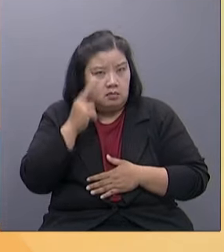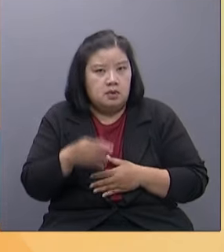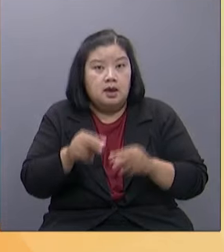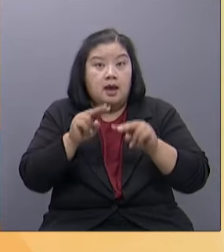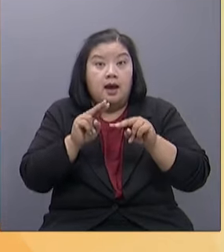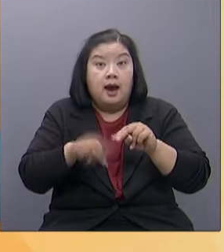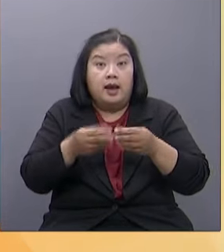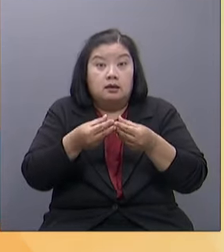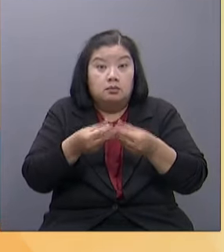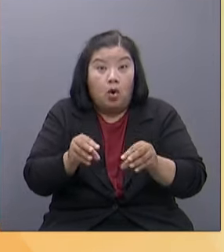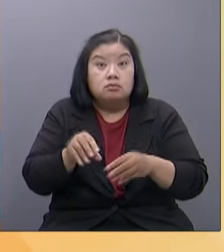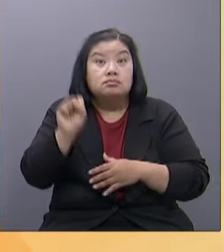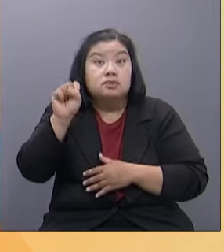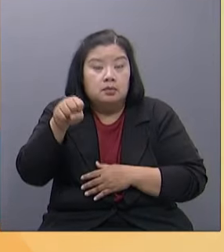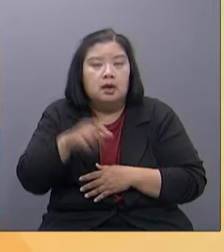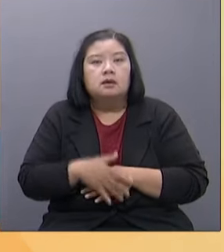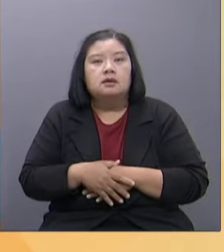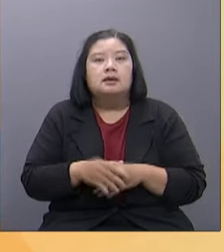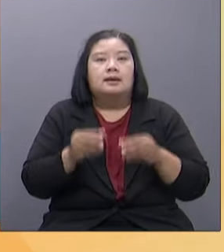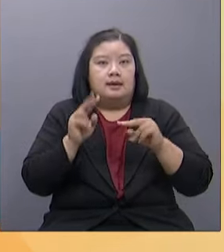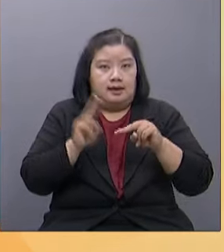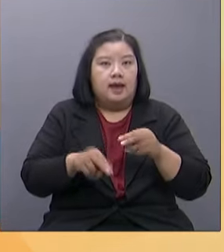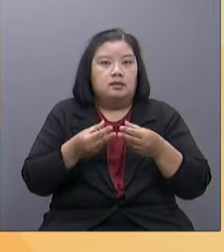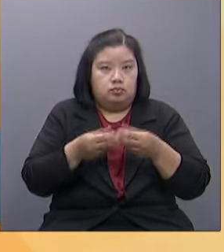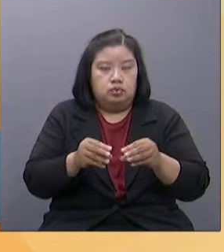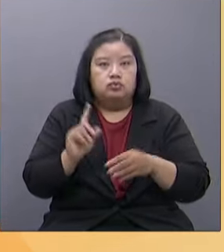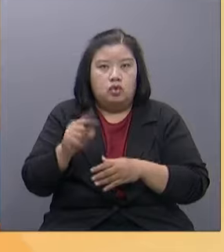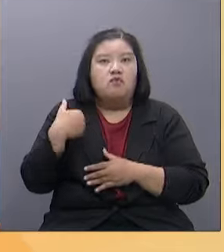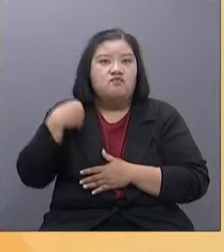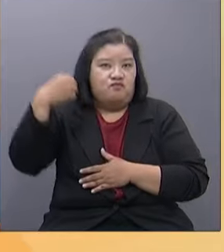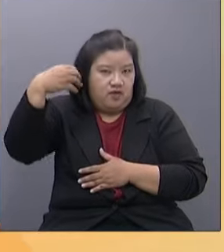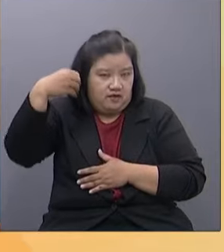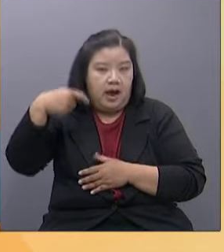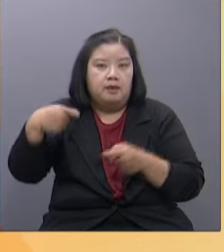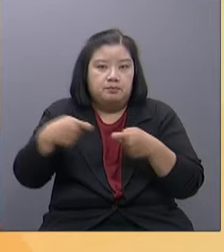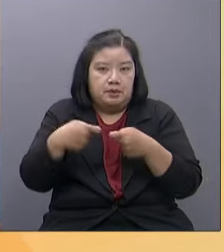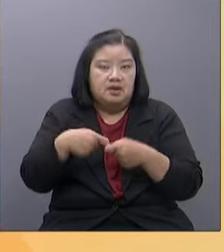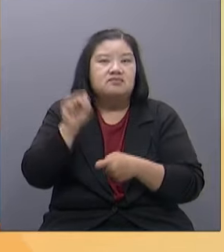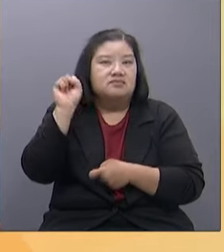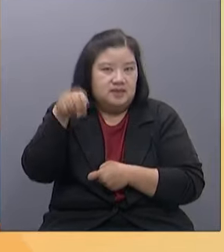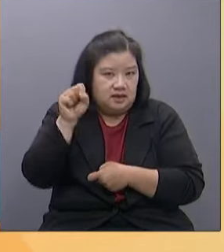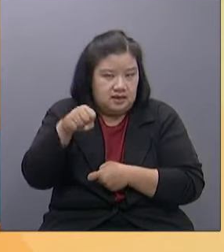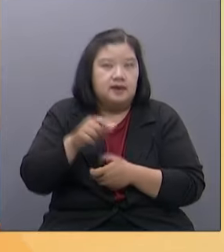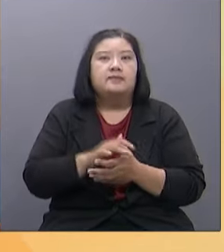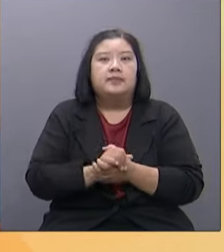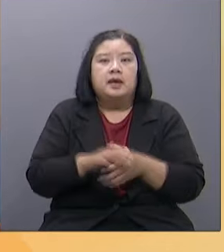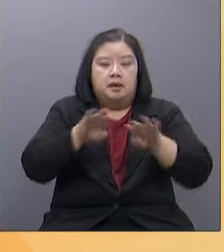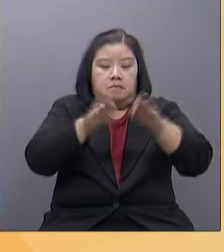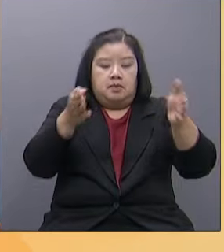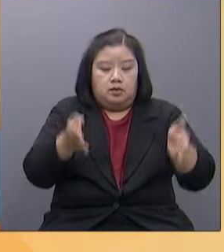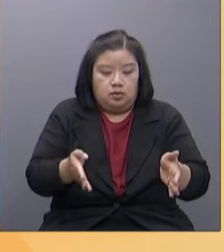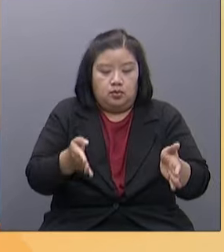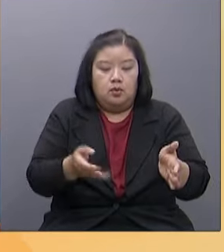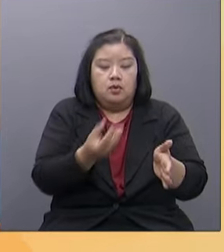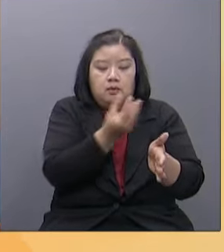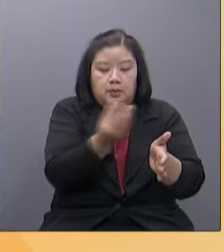ออใช่ครับไก่เนี่ยมันใช้ต้องใช้ไฟฟ้าเยอะใช่มั้ยฮะใช่ๆก็อาจจะเป็นครับอาจจะเป็น heat sourceนะเ้าเรียกแหล่งความ